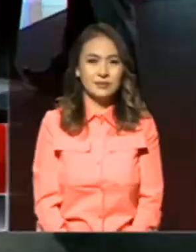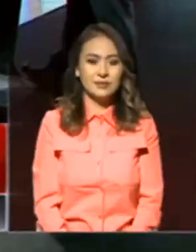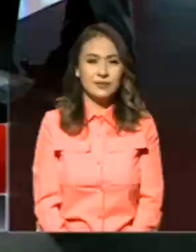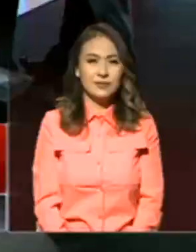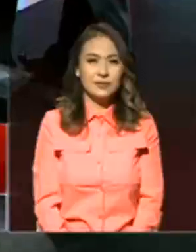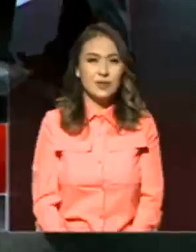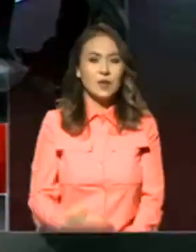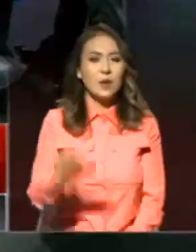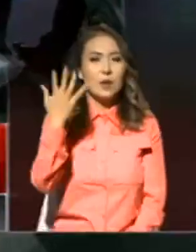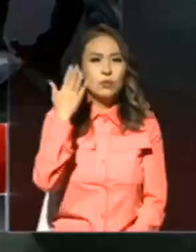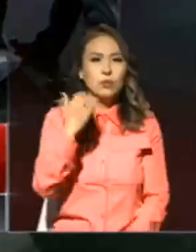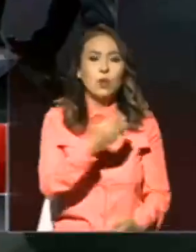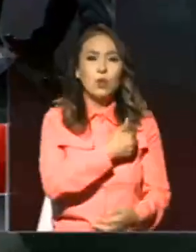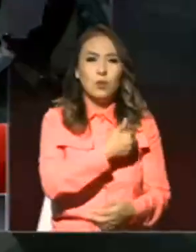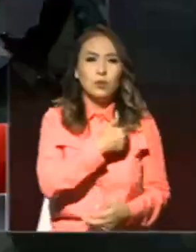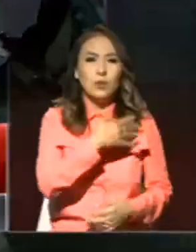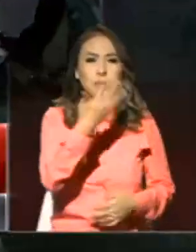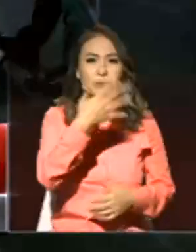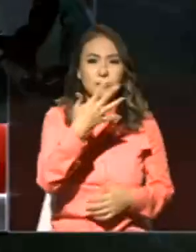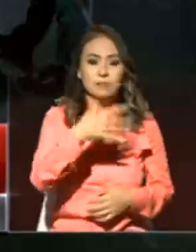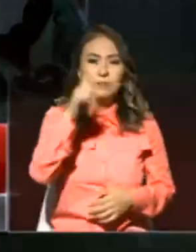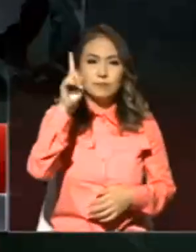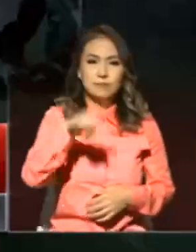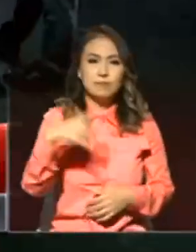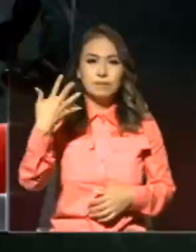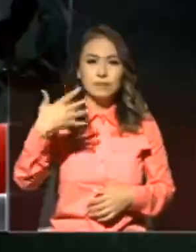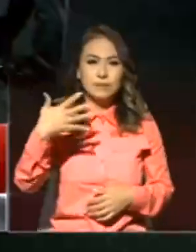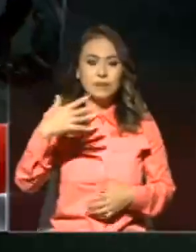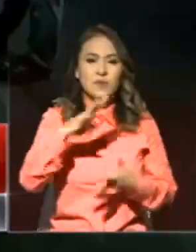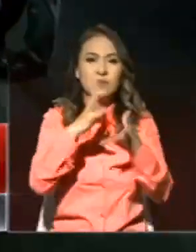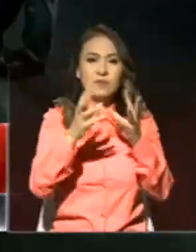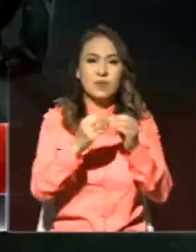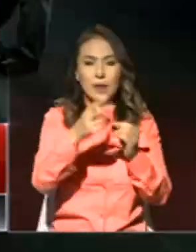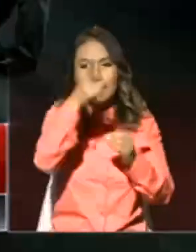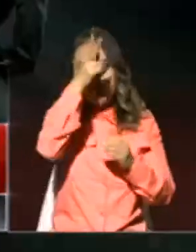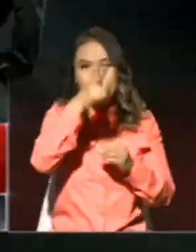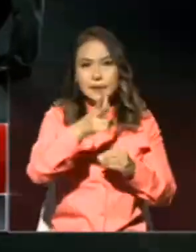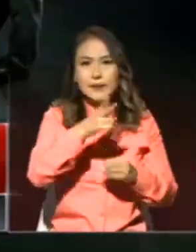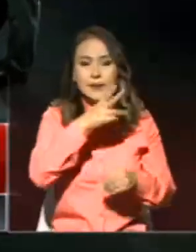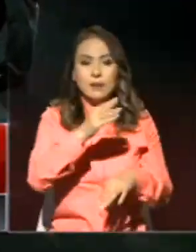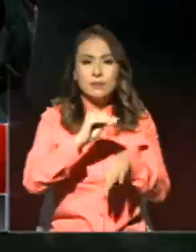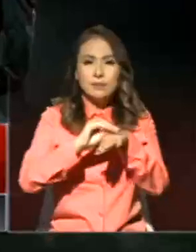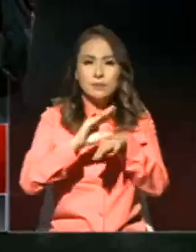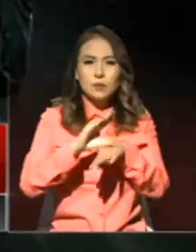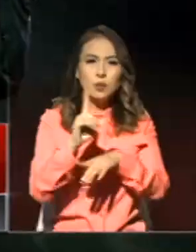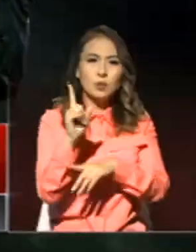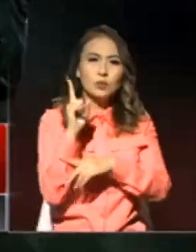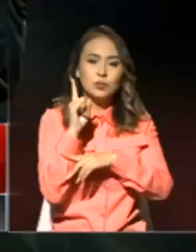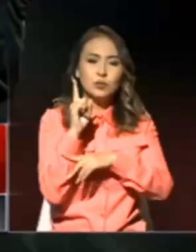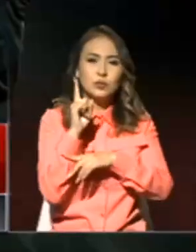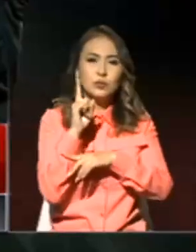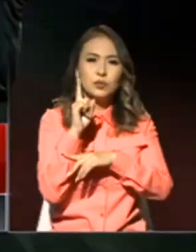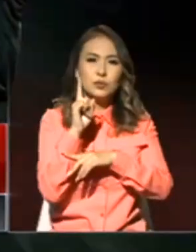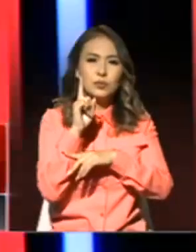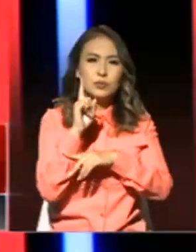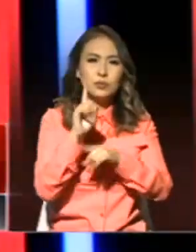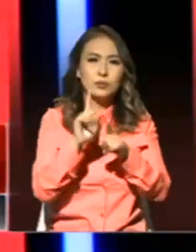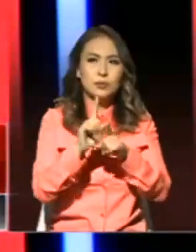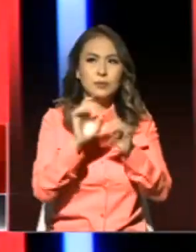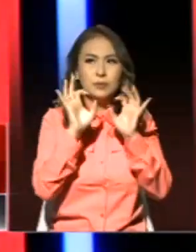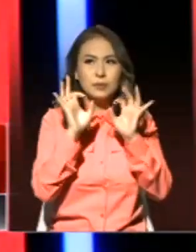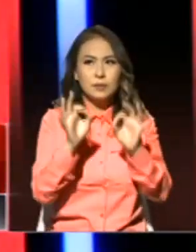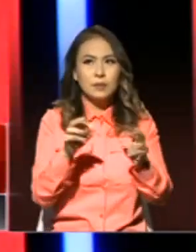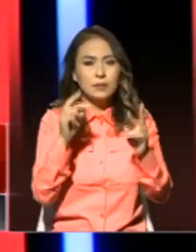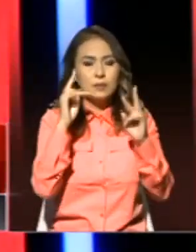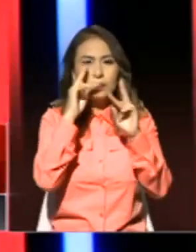Сұраныс жоғары, 50-50 ипотекасын рәсімдеу үшін депозит ашып, 3 ай күту керек дегендеріңіз. Жасұлан мырза, жығылғанға жұдырық емес